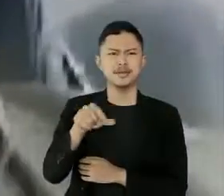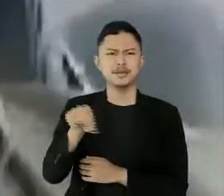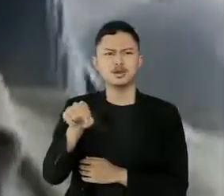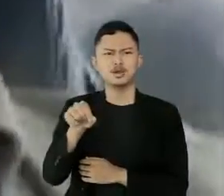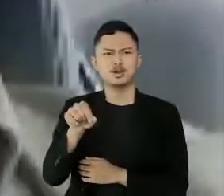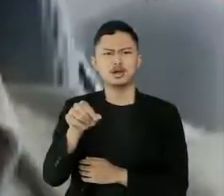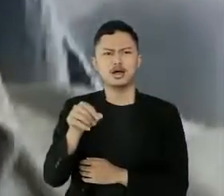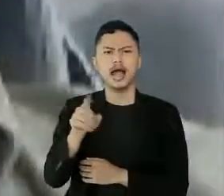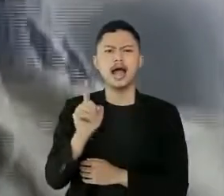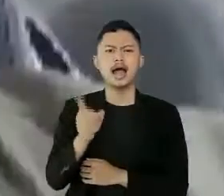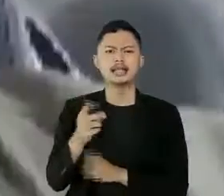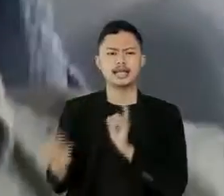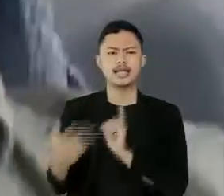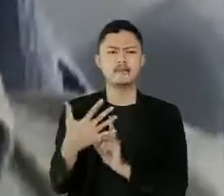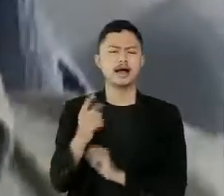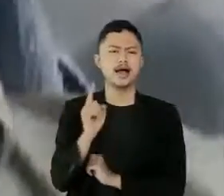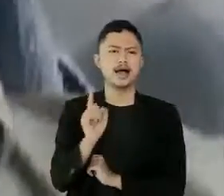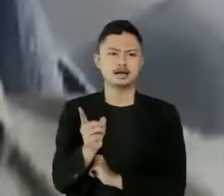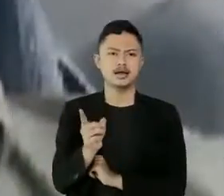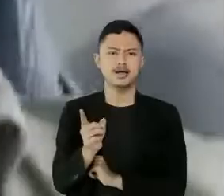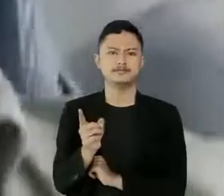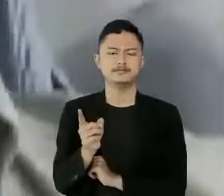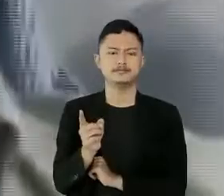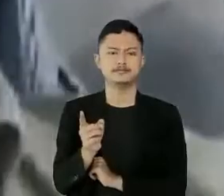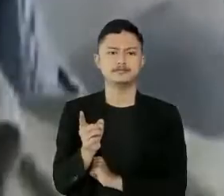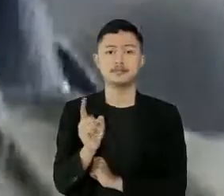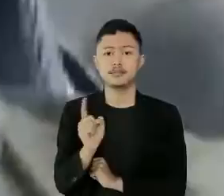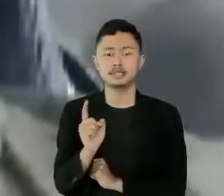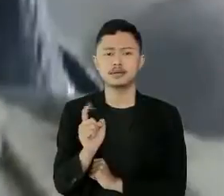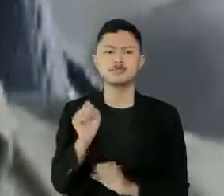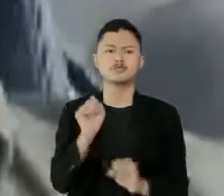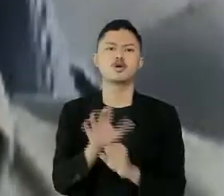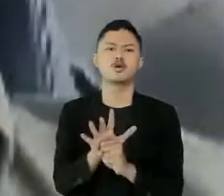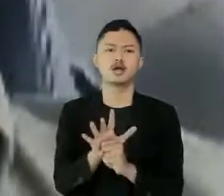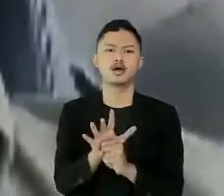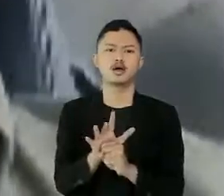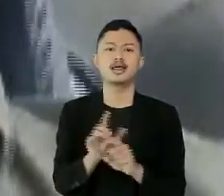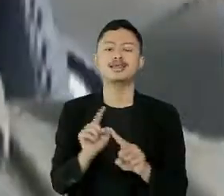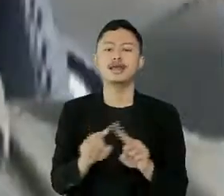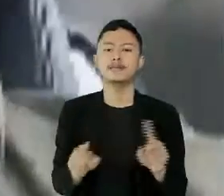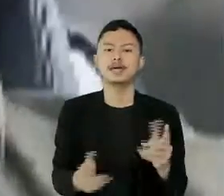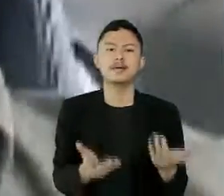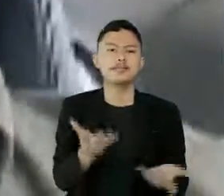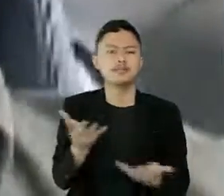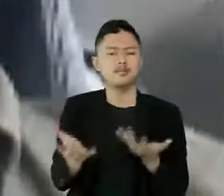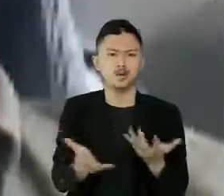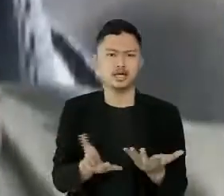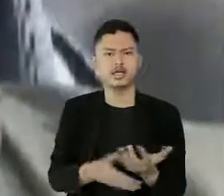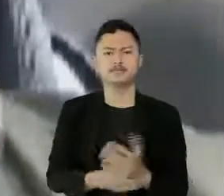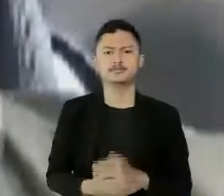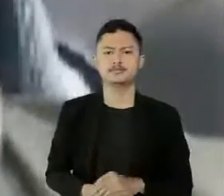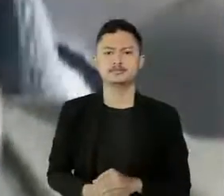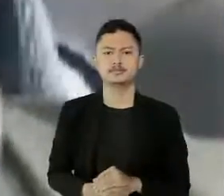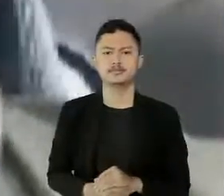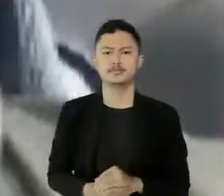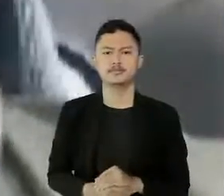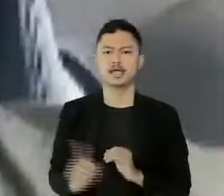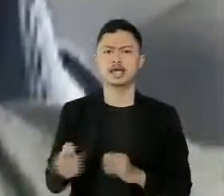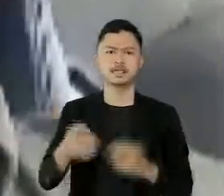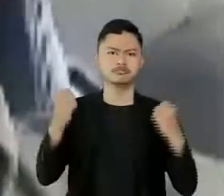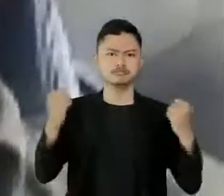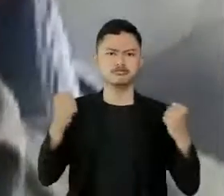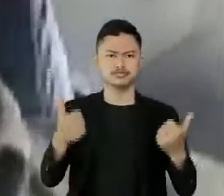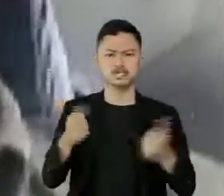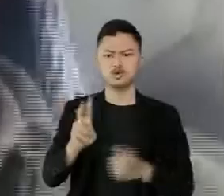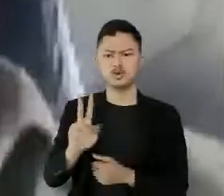memang terdampak dan pasti juga terdampak karena adanya pandemi. Tapi setidaknya kita sudah bisa bertahan